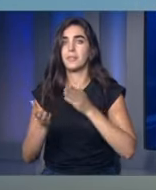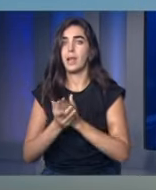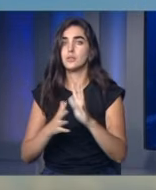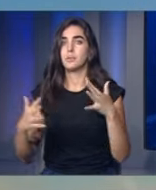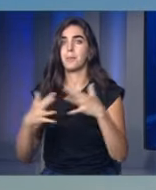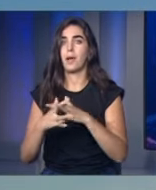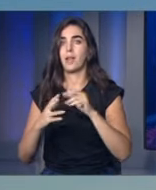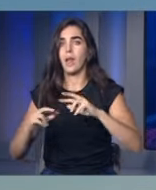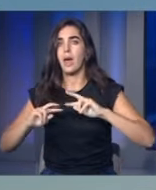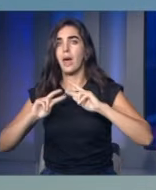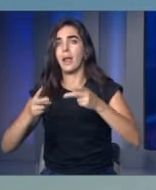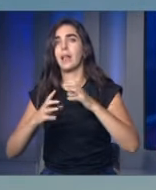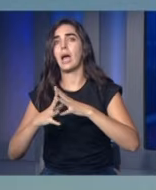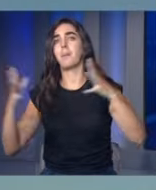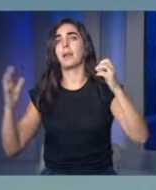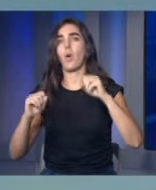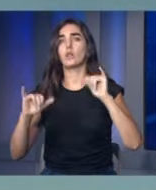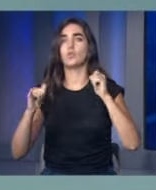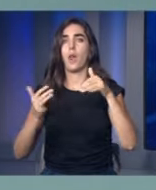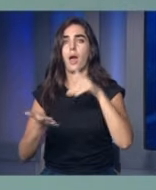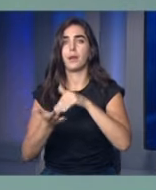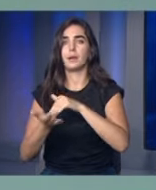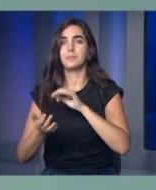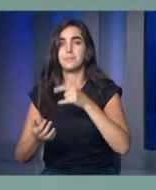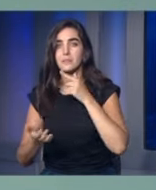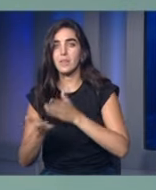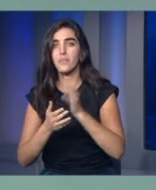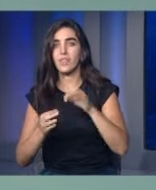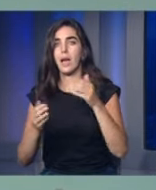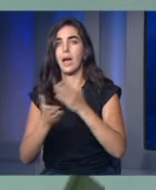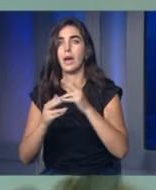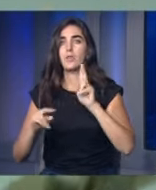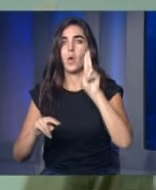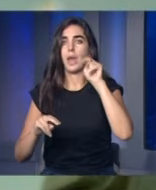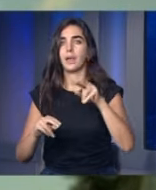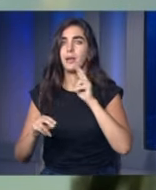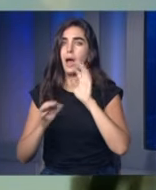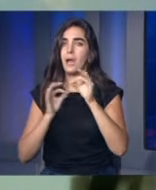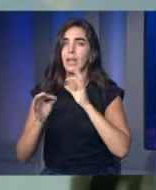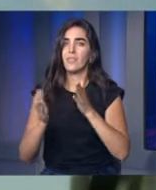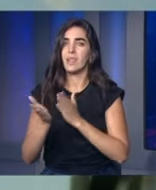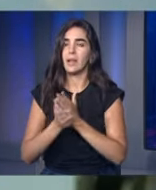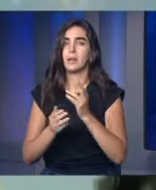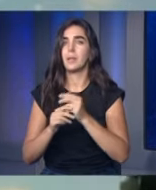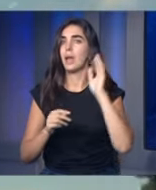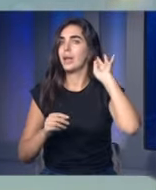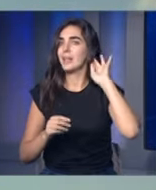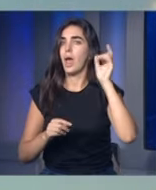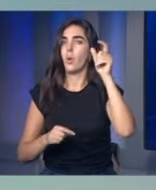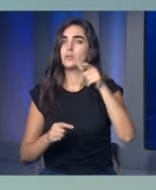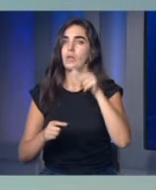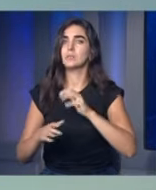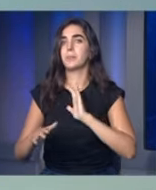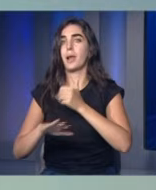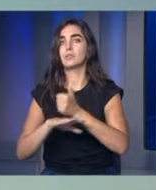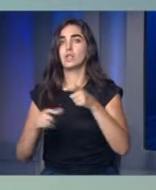ذريعة الرد على حادث الجولان سيقابله رد كبير من الحزب، وهذا ما تبلغته قيادة اليونيفيل أيضا. في